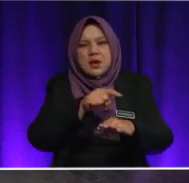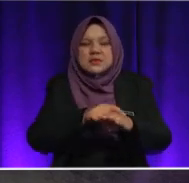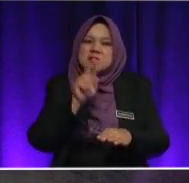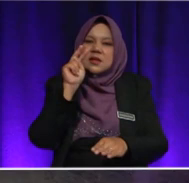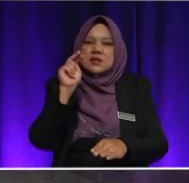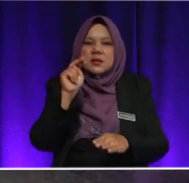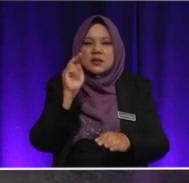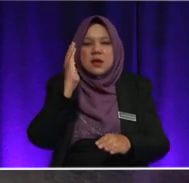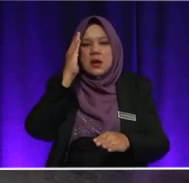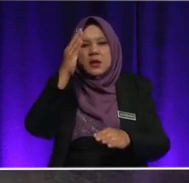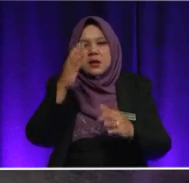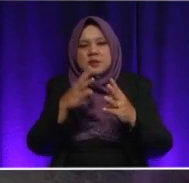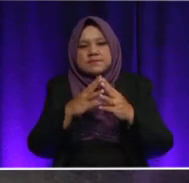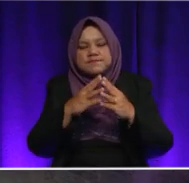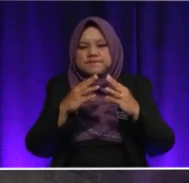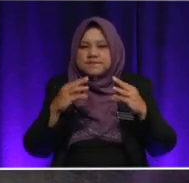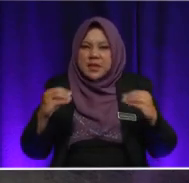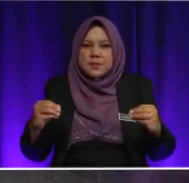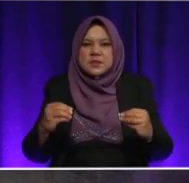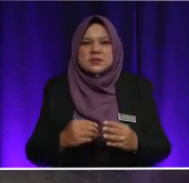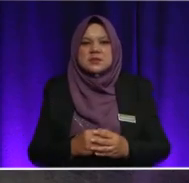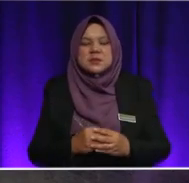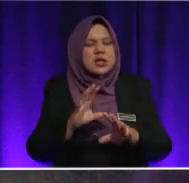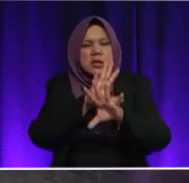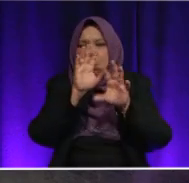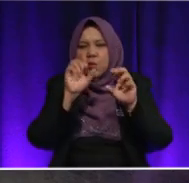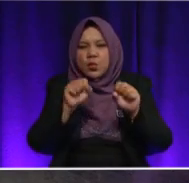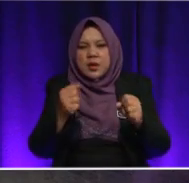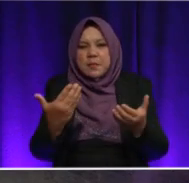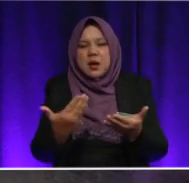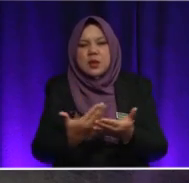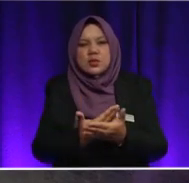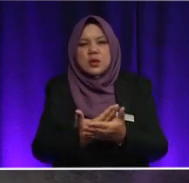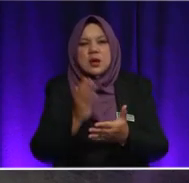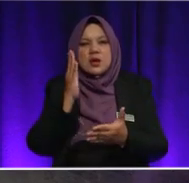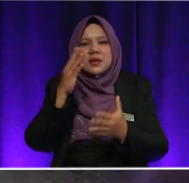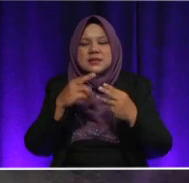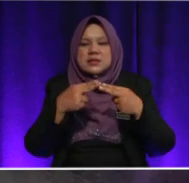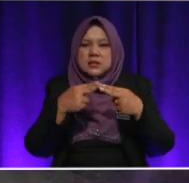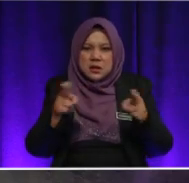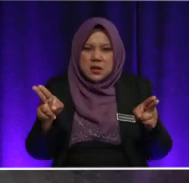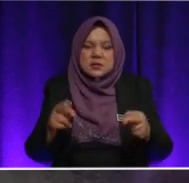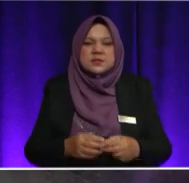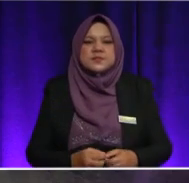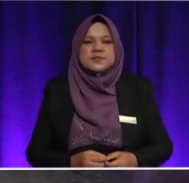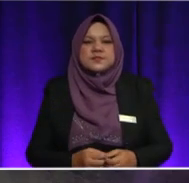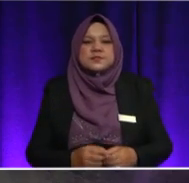akan wujud sumber tenaga ini yang tak boleh baru tadi akan habis hilang aduh